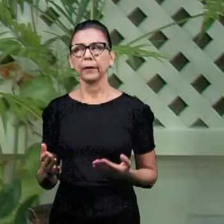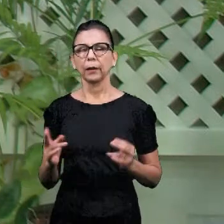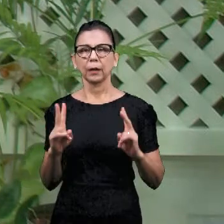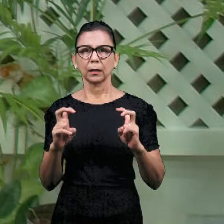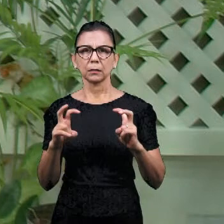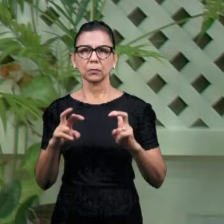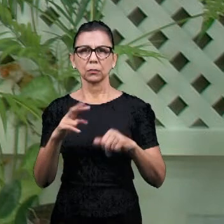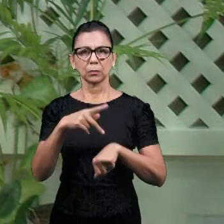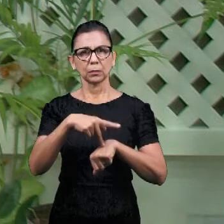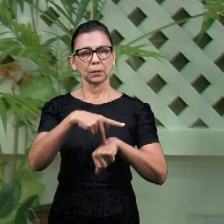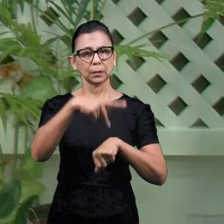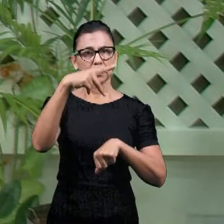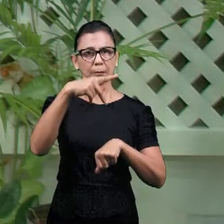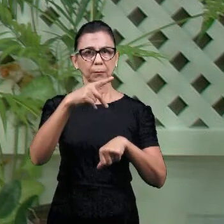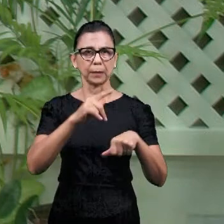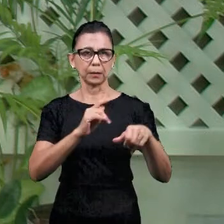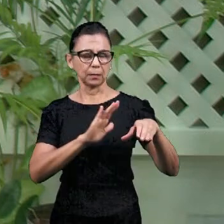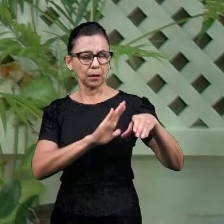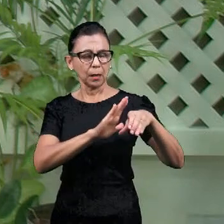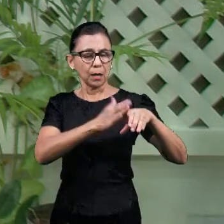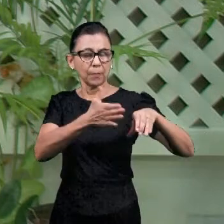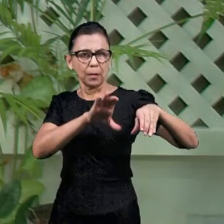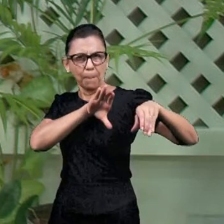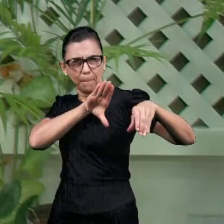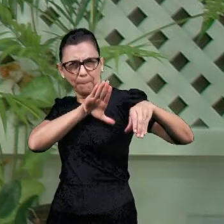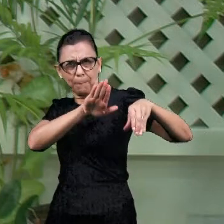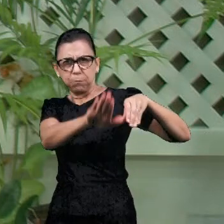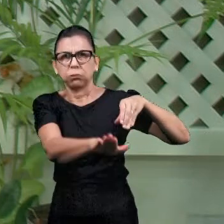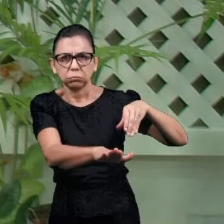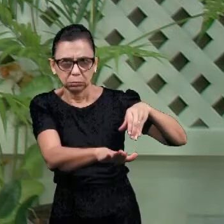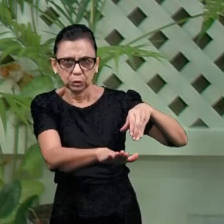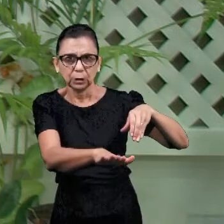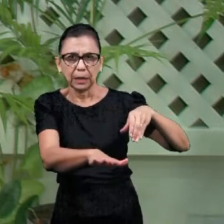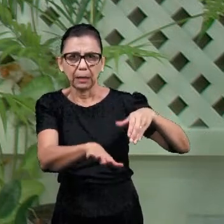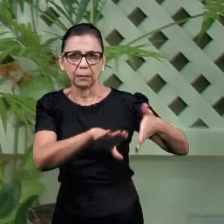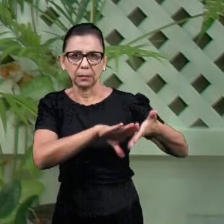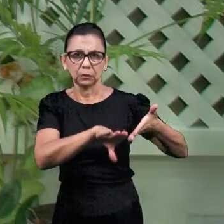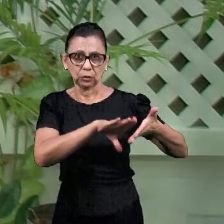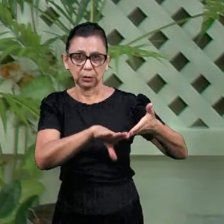pierre qui avait été